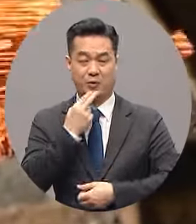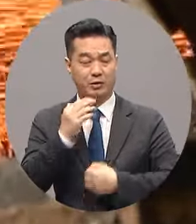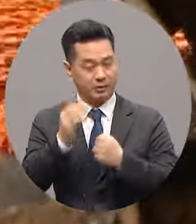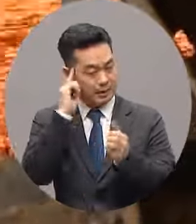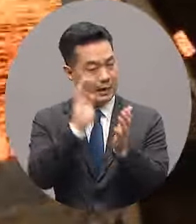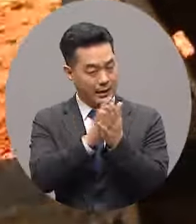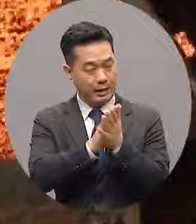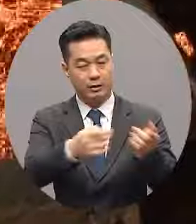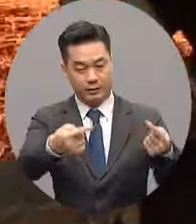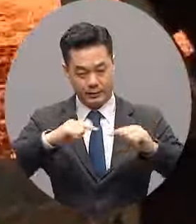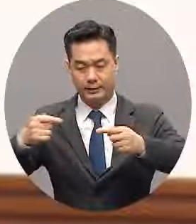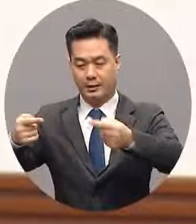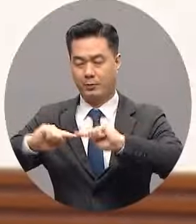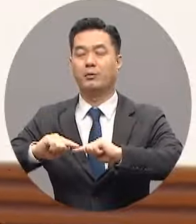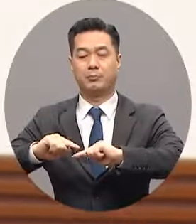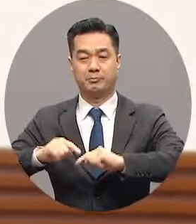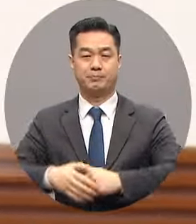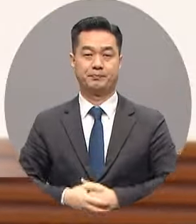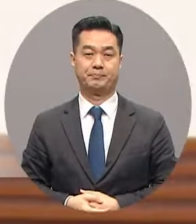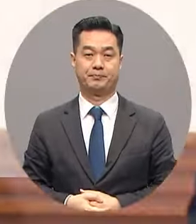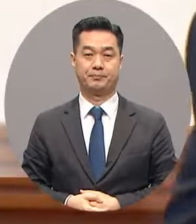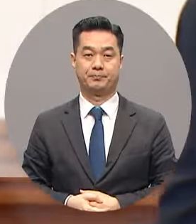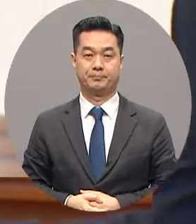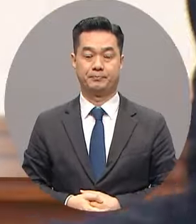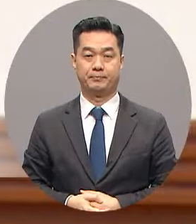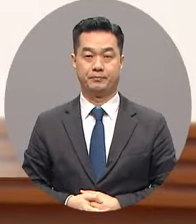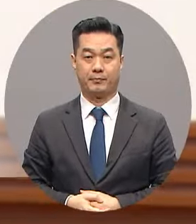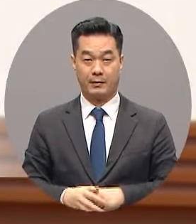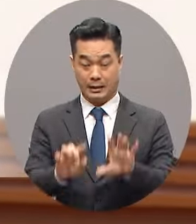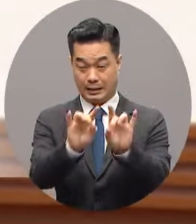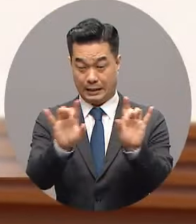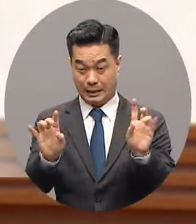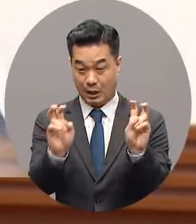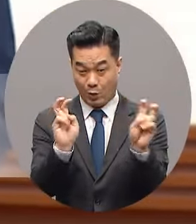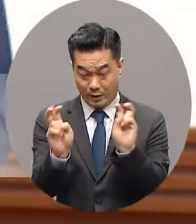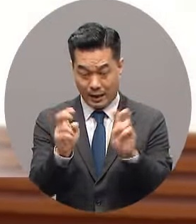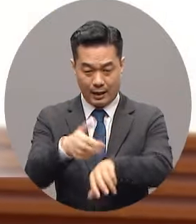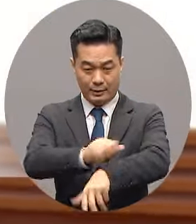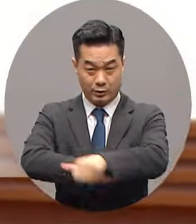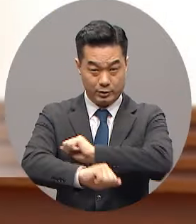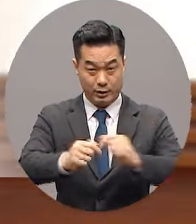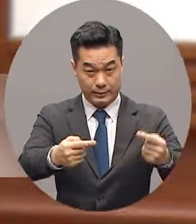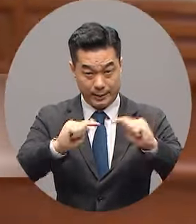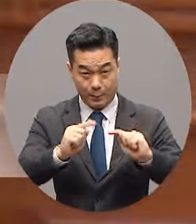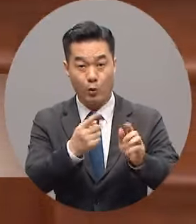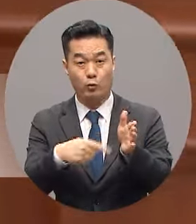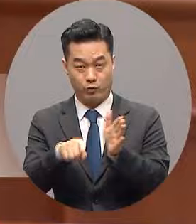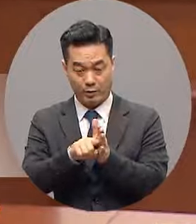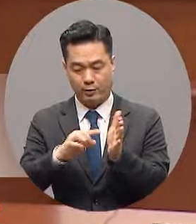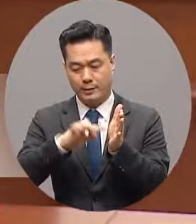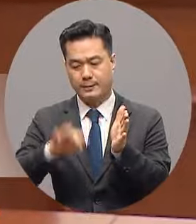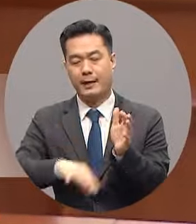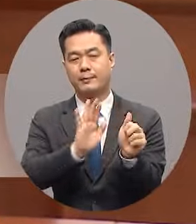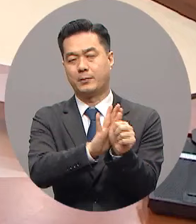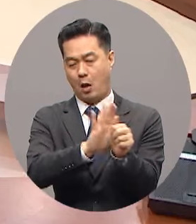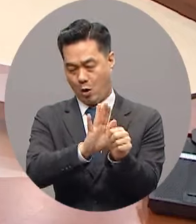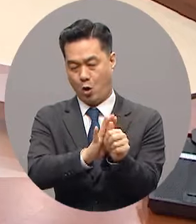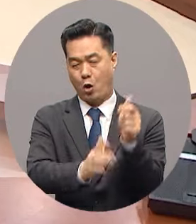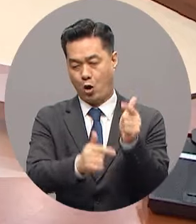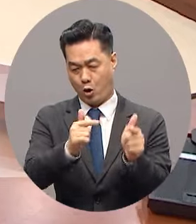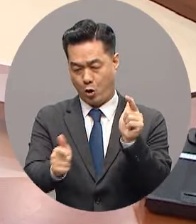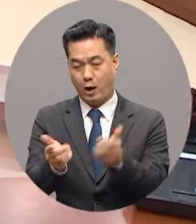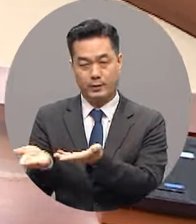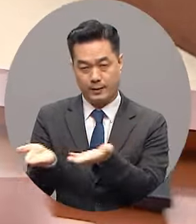자율적으로 참여하는 형식입니다. 정부는 기업들의 적극적인 참여를 위해 세제 지원 혜택 등 다양한